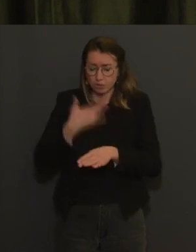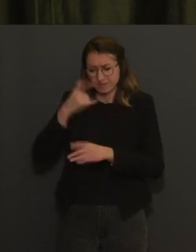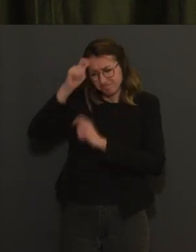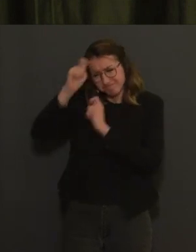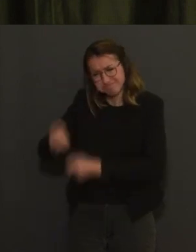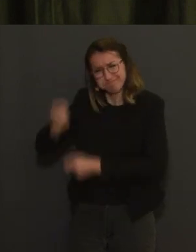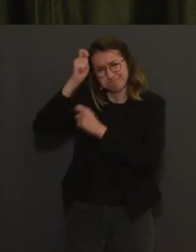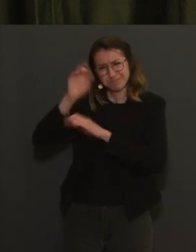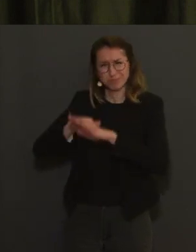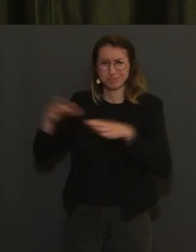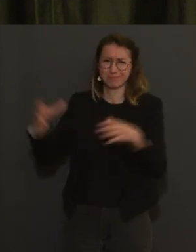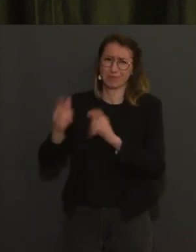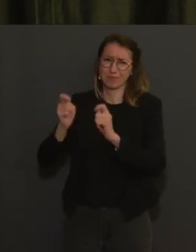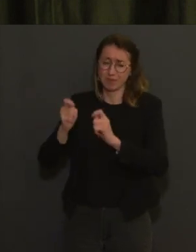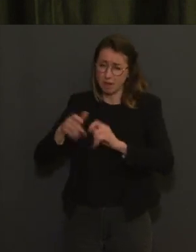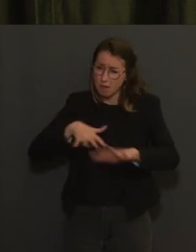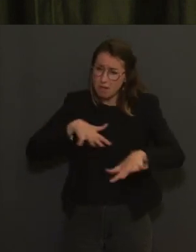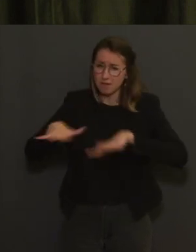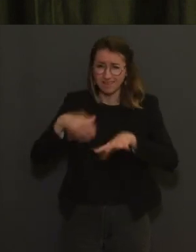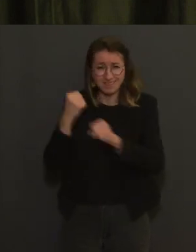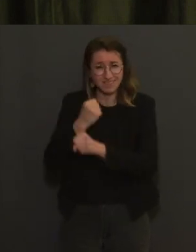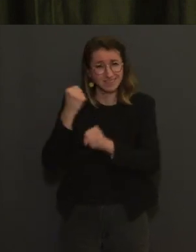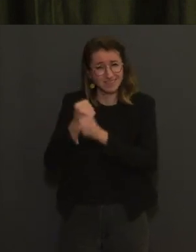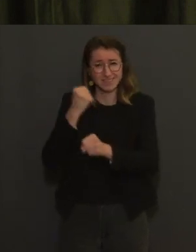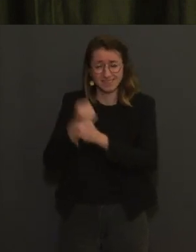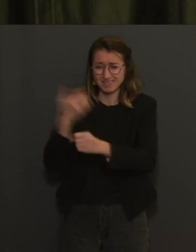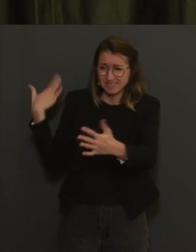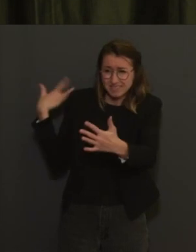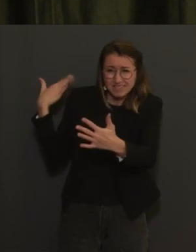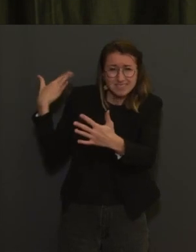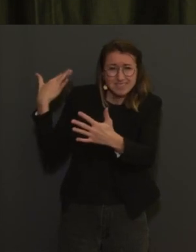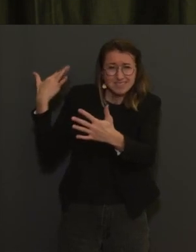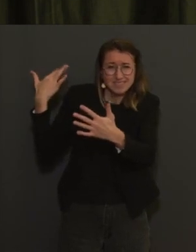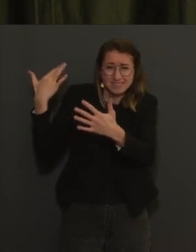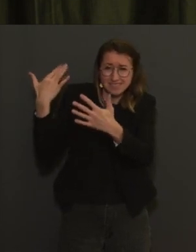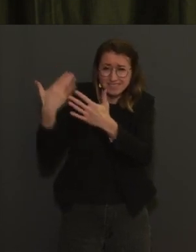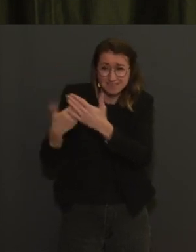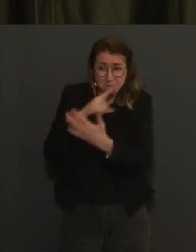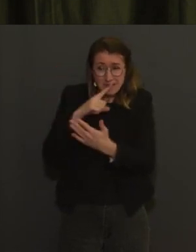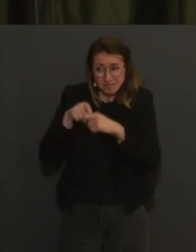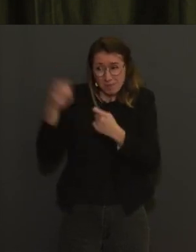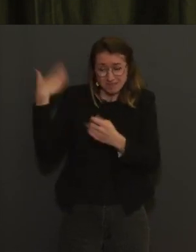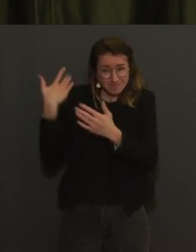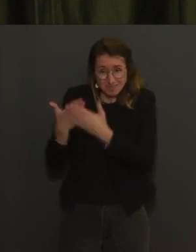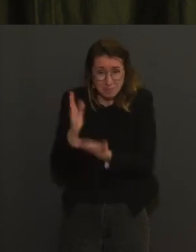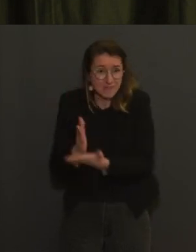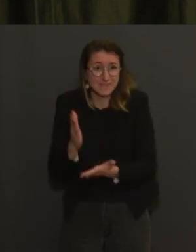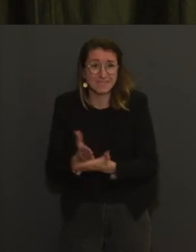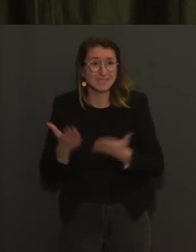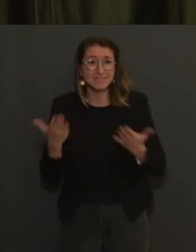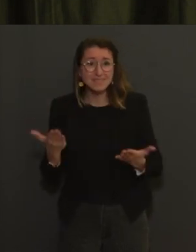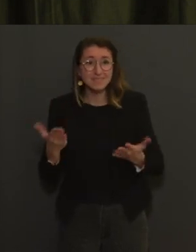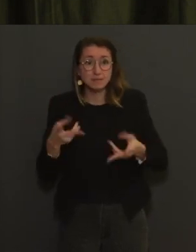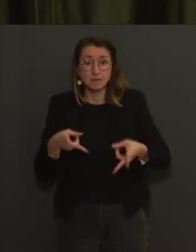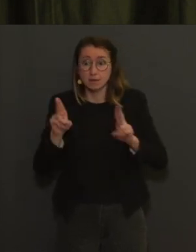mettre qu'un seul patient par lit. La seule façon d'éviter une congestion totale du secteur des soins est de limiter nos contacts sociaux autant